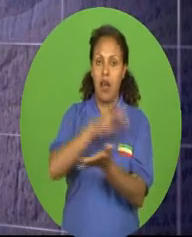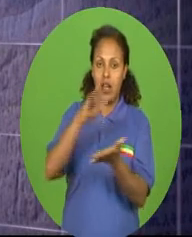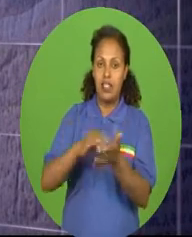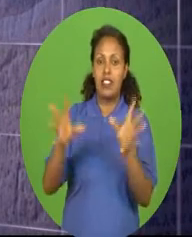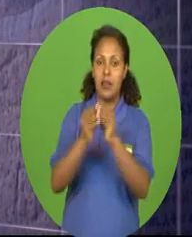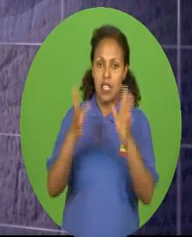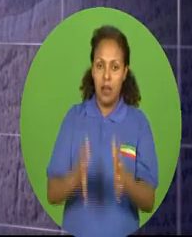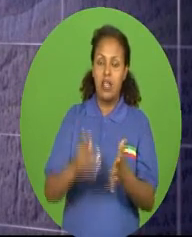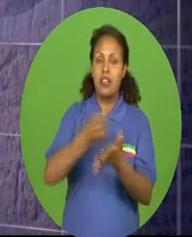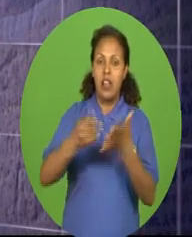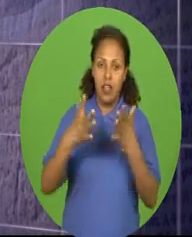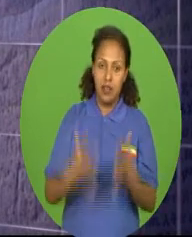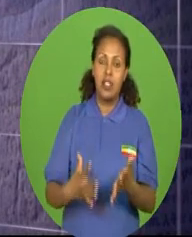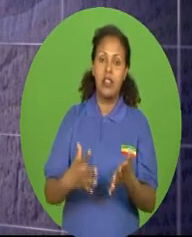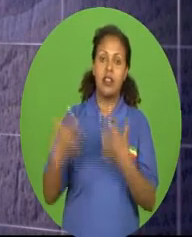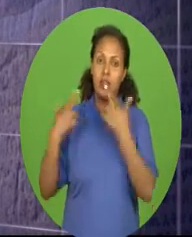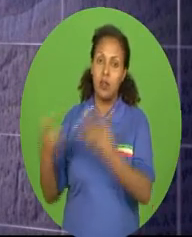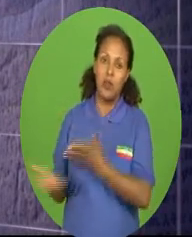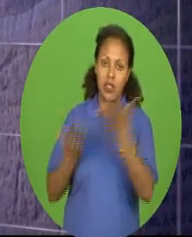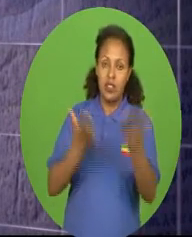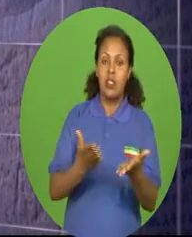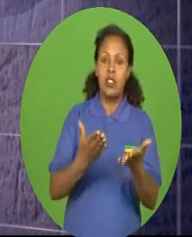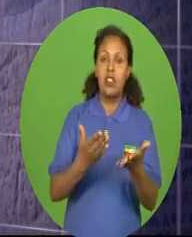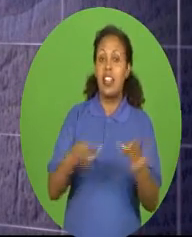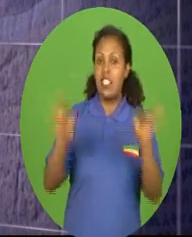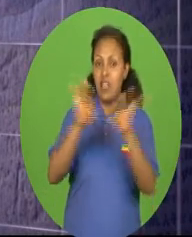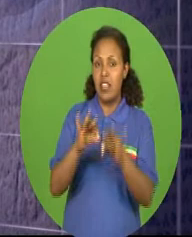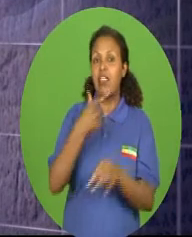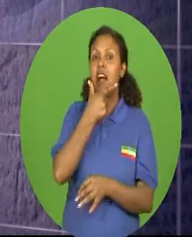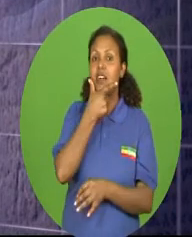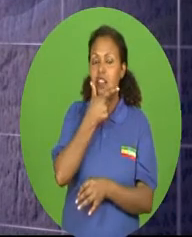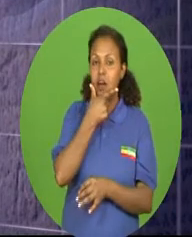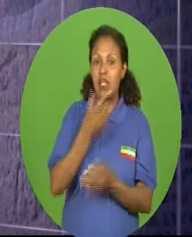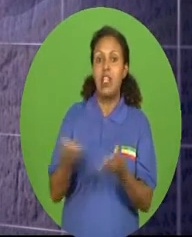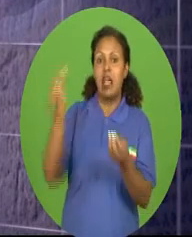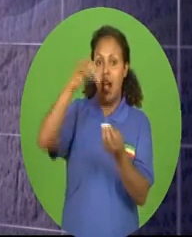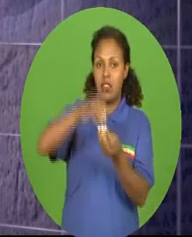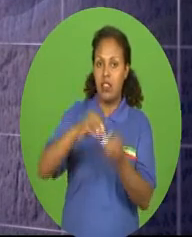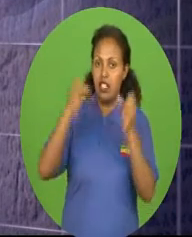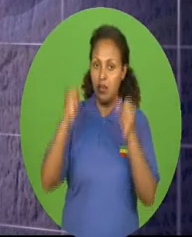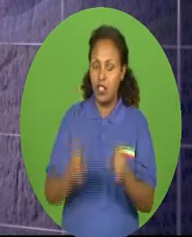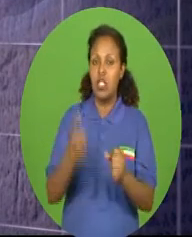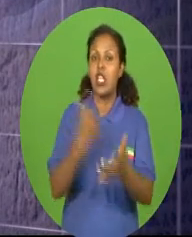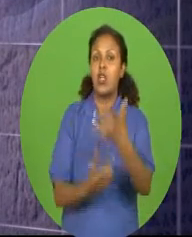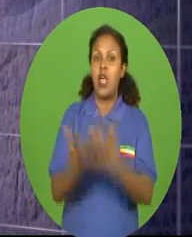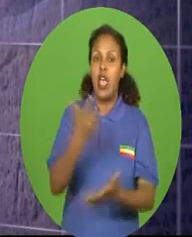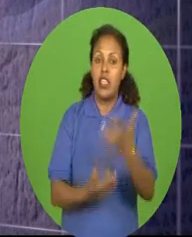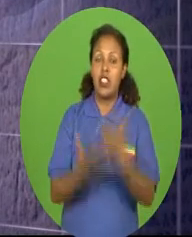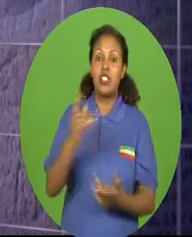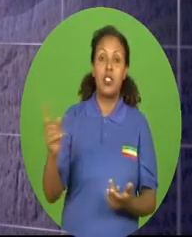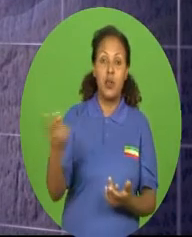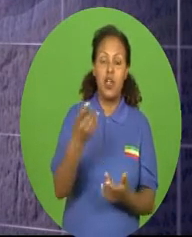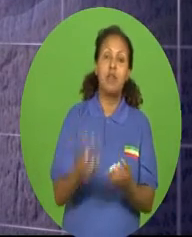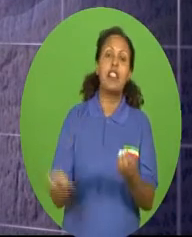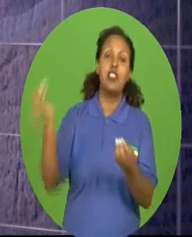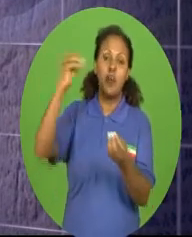ሰብሳቢ፣ ጸሐፊ፣ ዘጋቢ እንዳስፈላጊነቱም ታዛቢ ሊካተት እንደሚችል የተወያየን